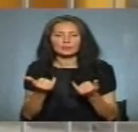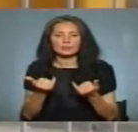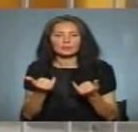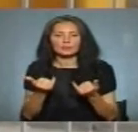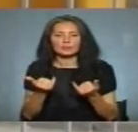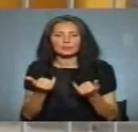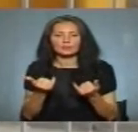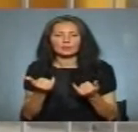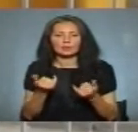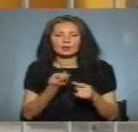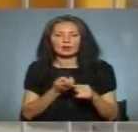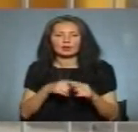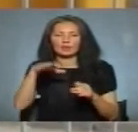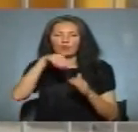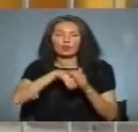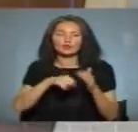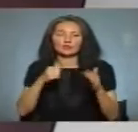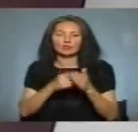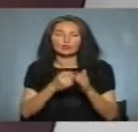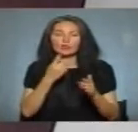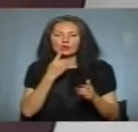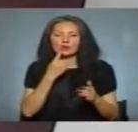до областей, які входять до червоної зони.